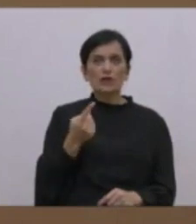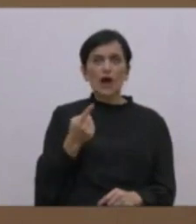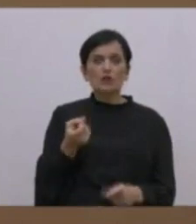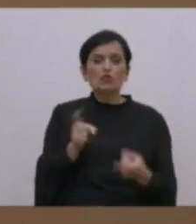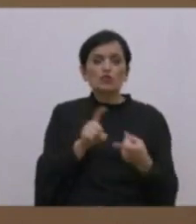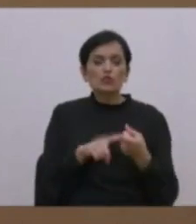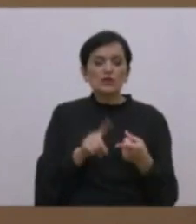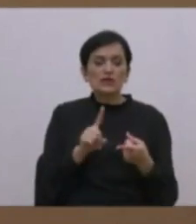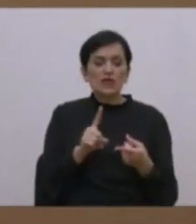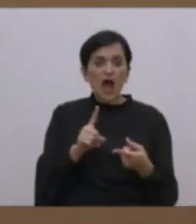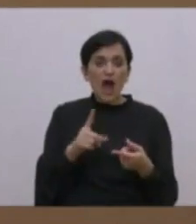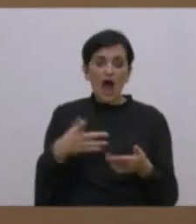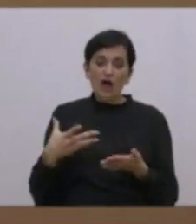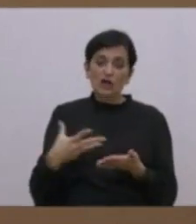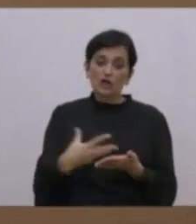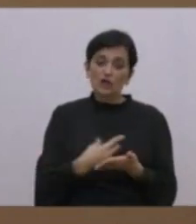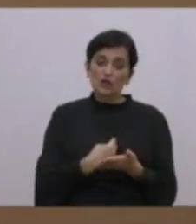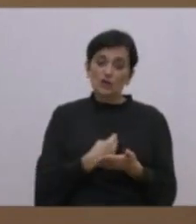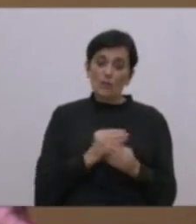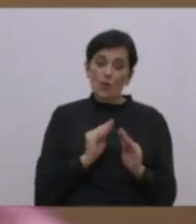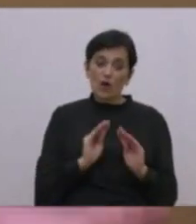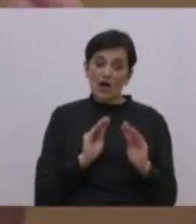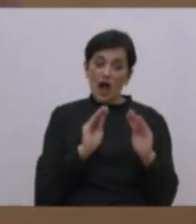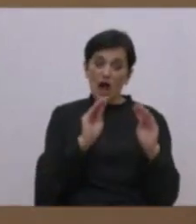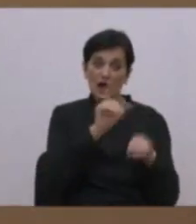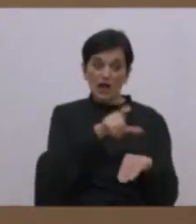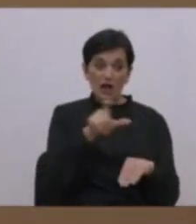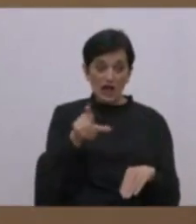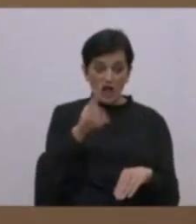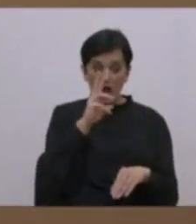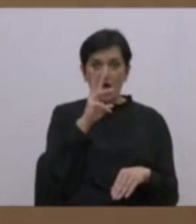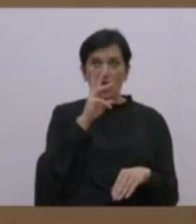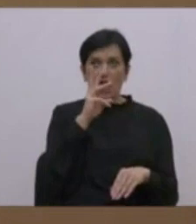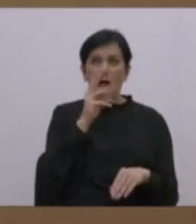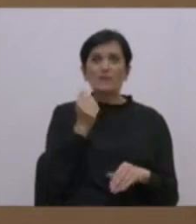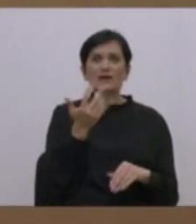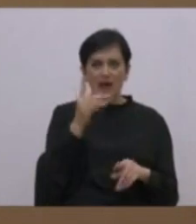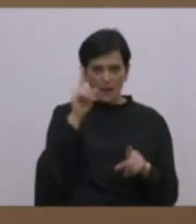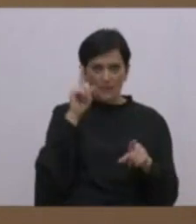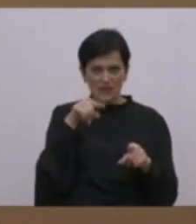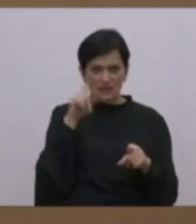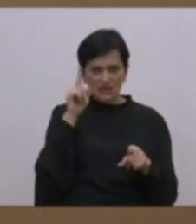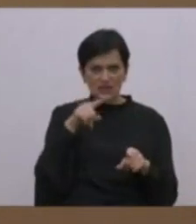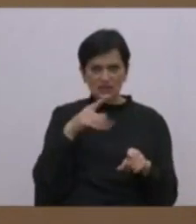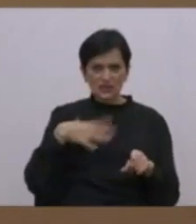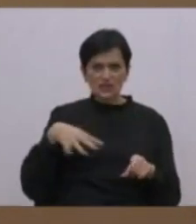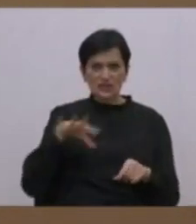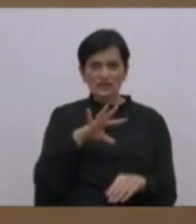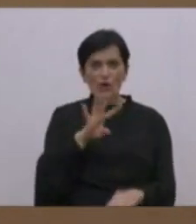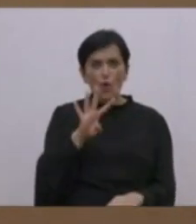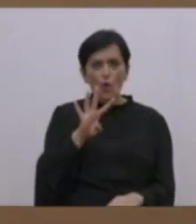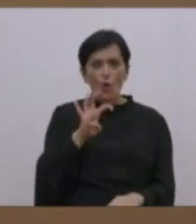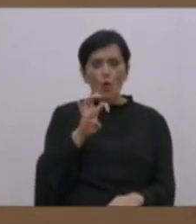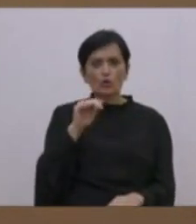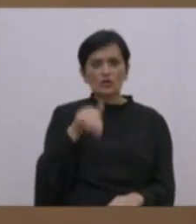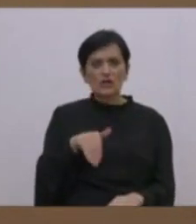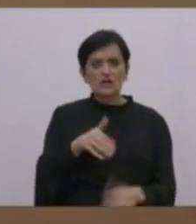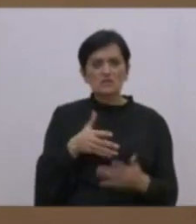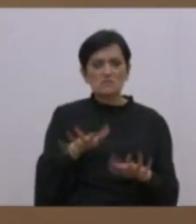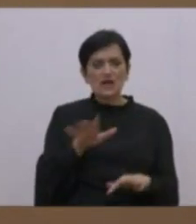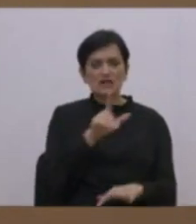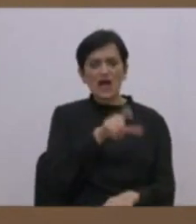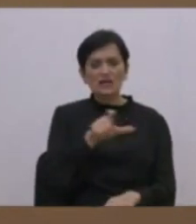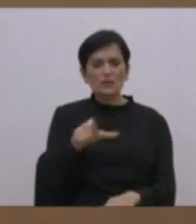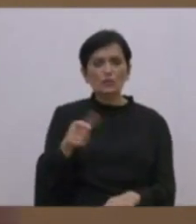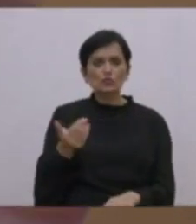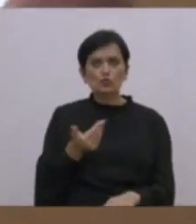დაყნობით? შემოსავალი გაეზარდა ხალხს. ხელფასი, ხელფასი რამდენია, იცით? იცით რომ ქვეყანაში 400000-ზე მეტი ადამიანი